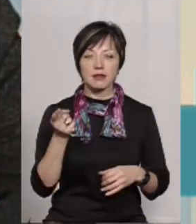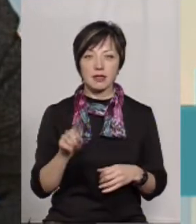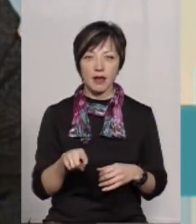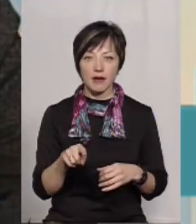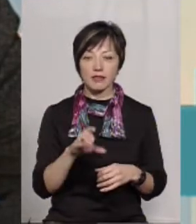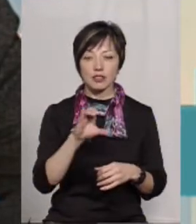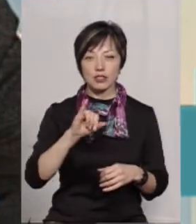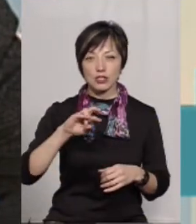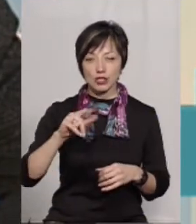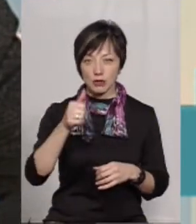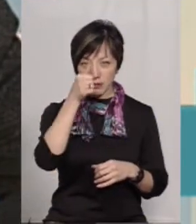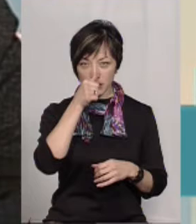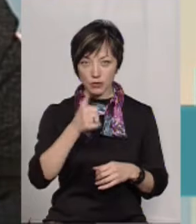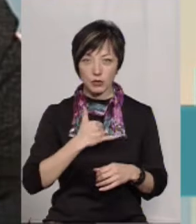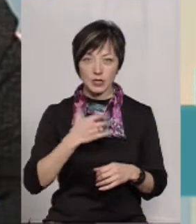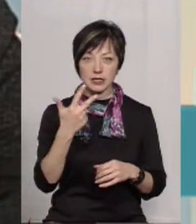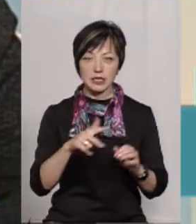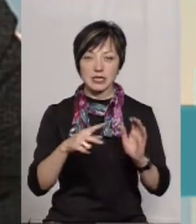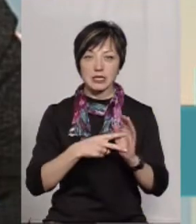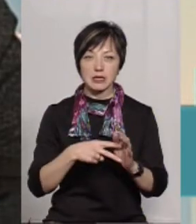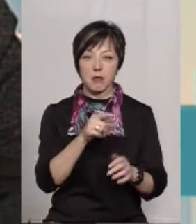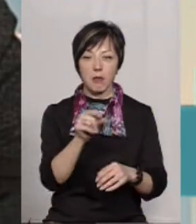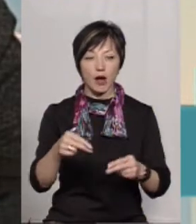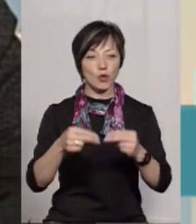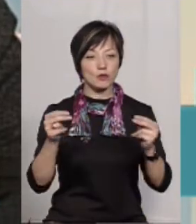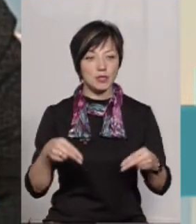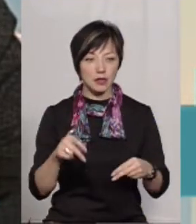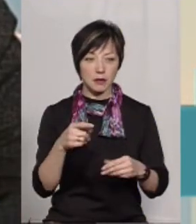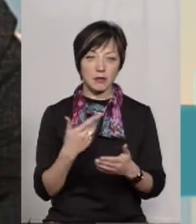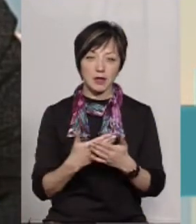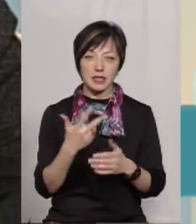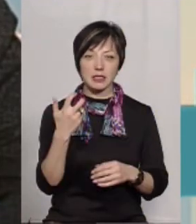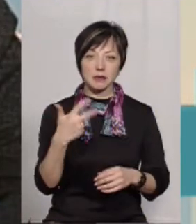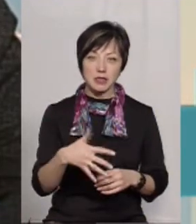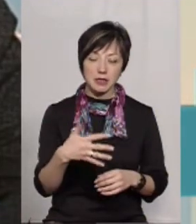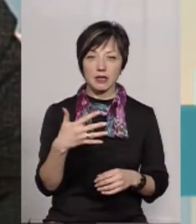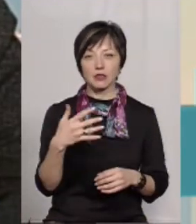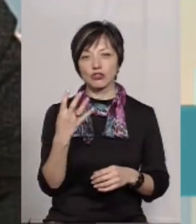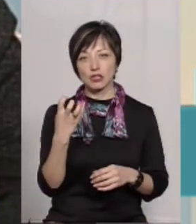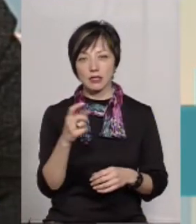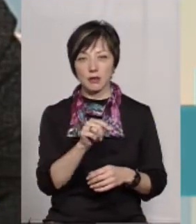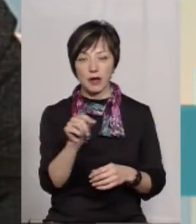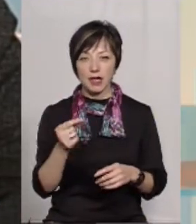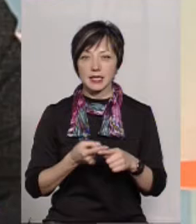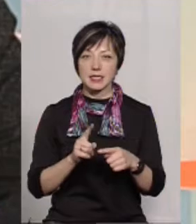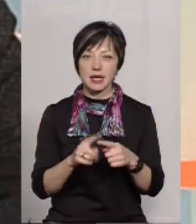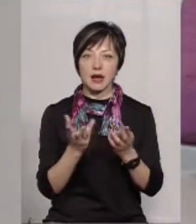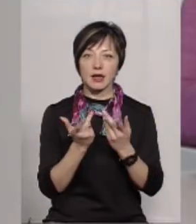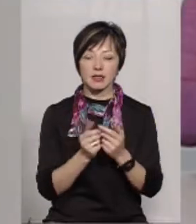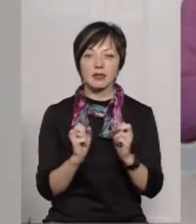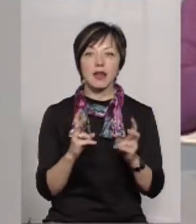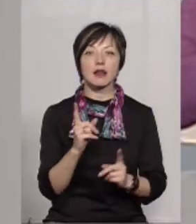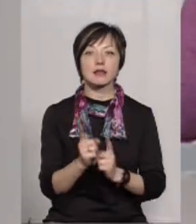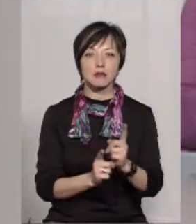в січні місяць, за січень місяць у нас 37 пар розписалося, ну а там приблизно було 350 і 400 пар. Так, ця кількість